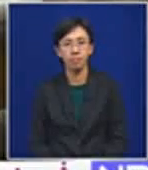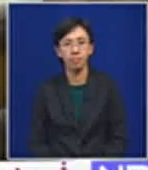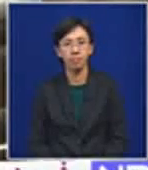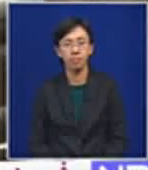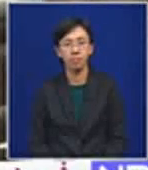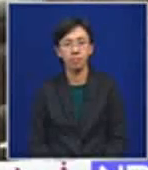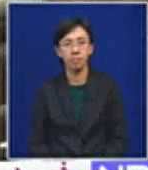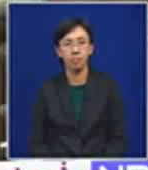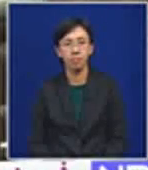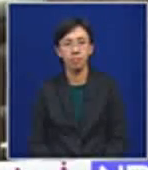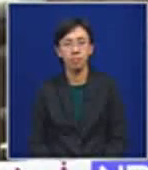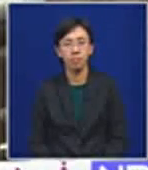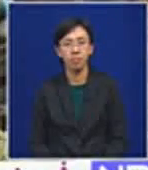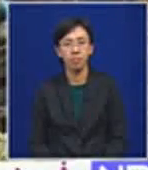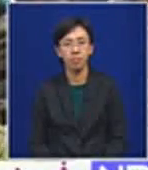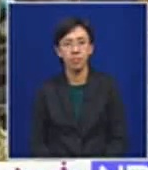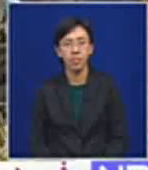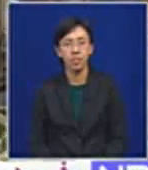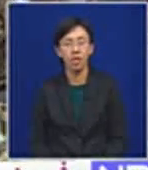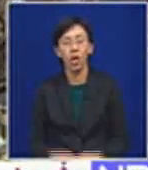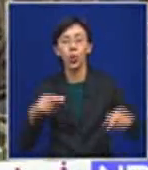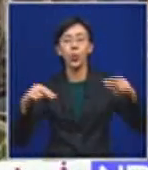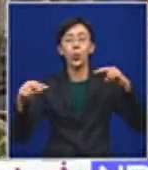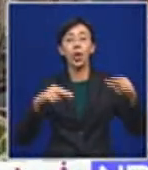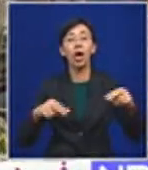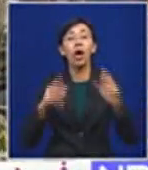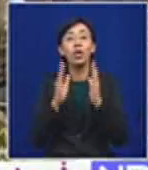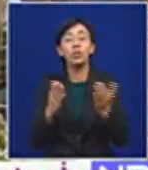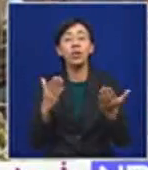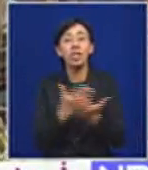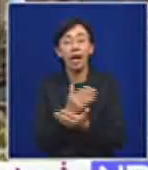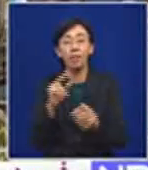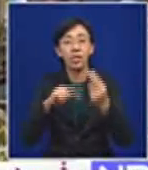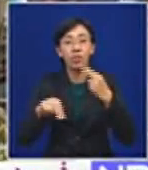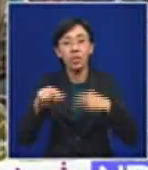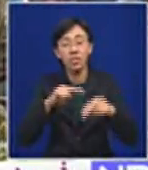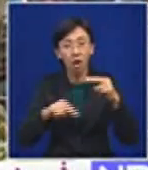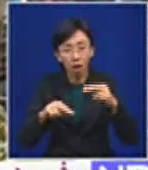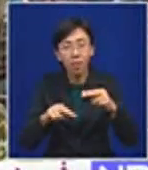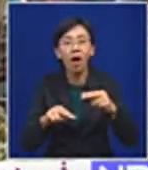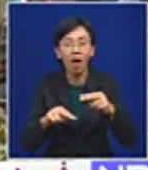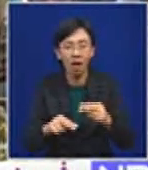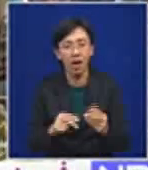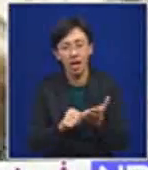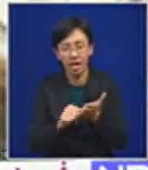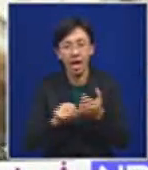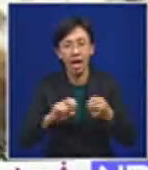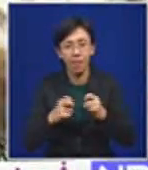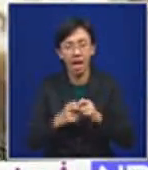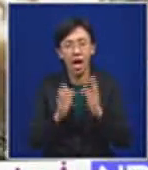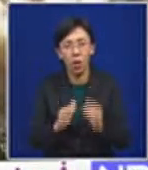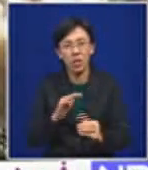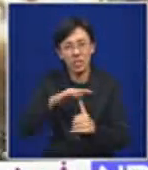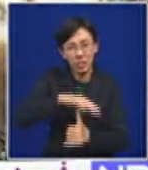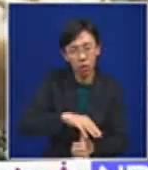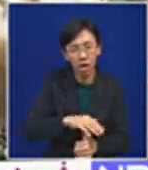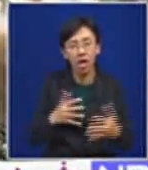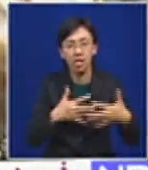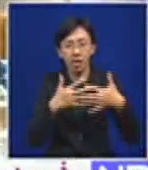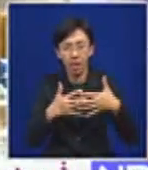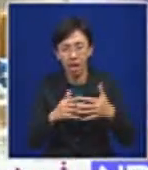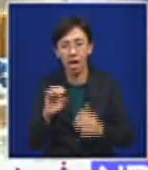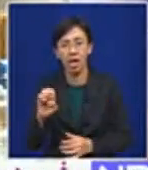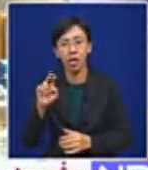แม้จะไม่ได้เข้าร่วมสังเกตการวันที่ผู้แทนจากสำนักงานเพื่อการตรวจสอบและต่อสู้กับการค้ามนุษย์สหรัฐอเมริกาหรือ